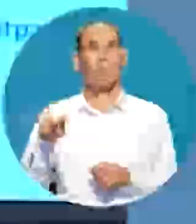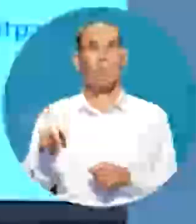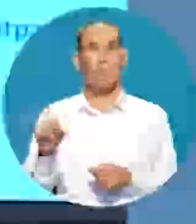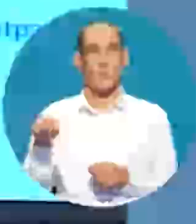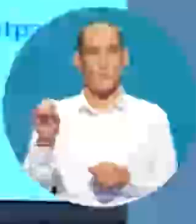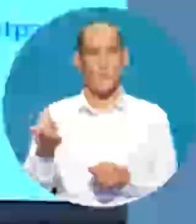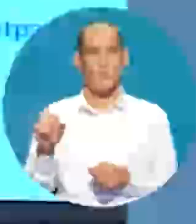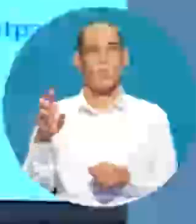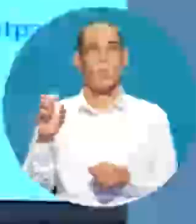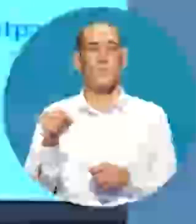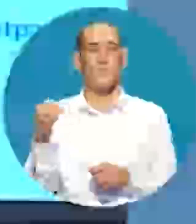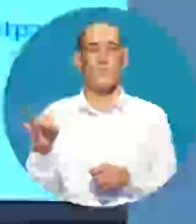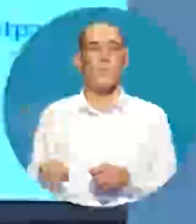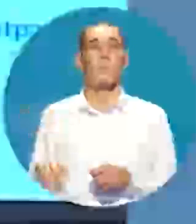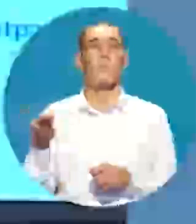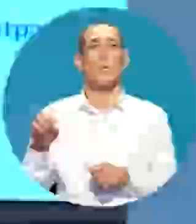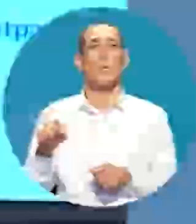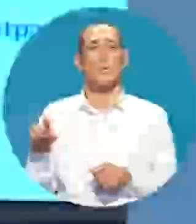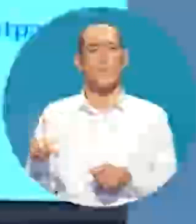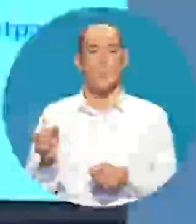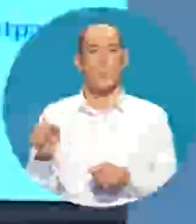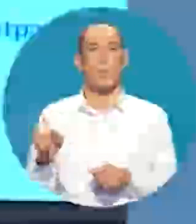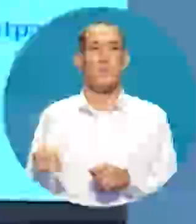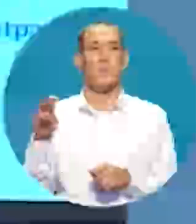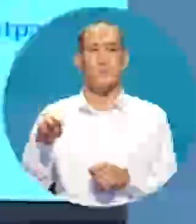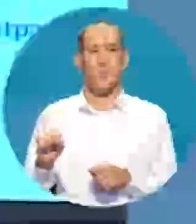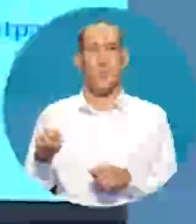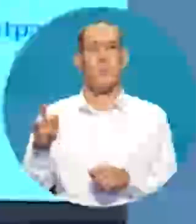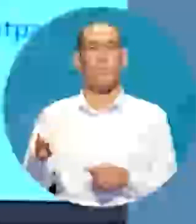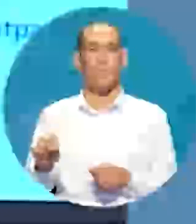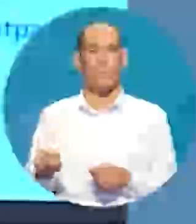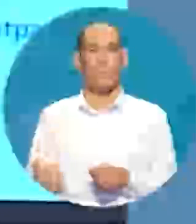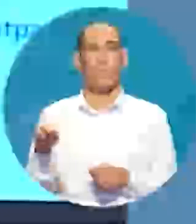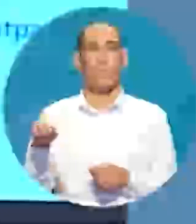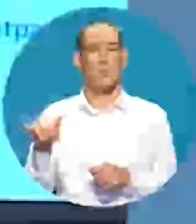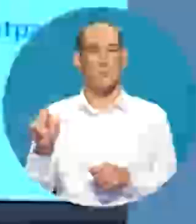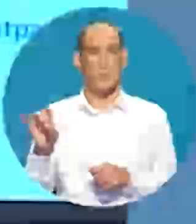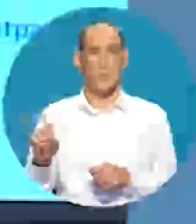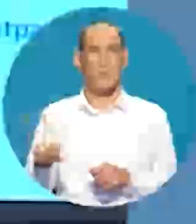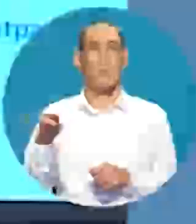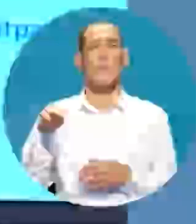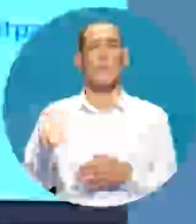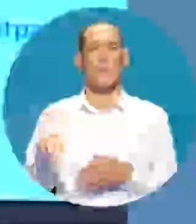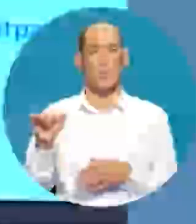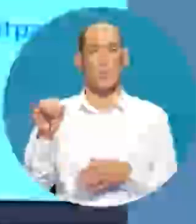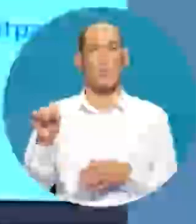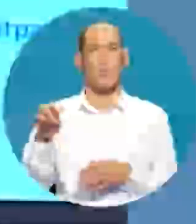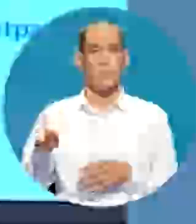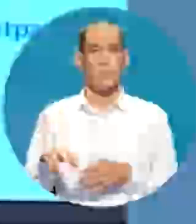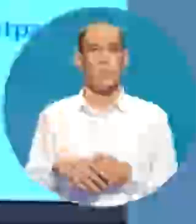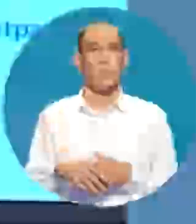harpten Tolubay, Taumurat, Tazahan, Tamara, Turduhan,